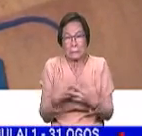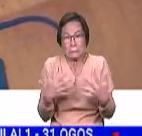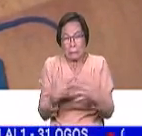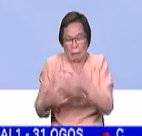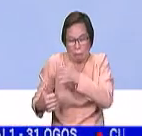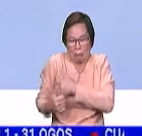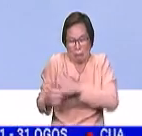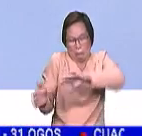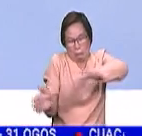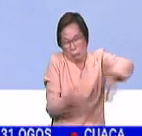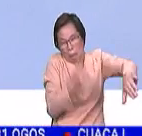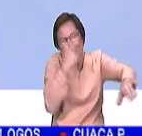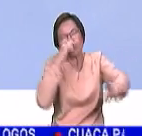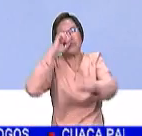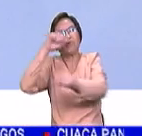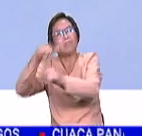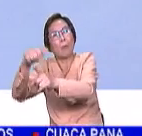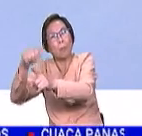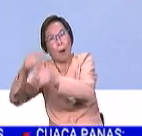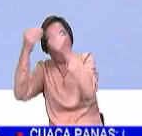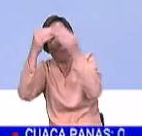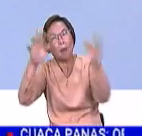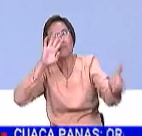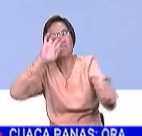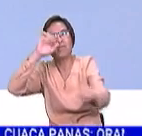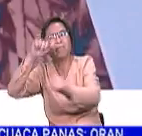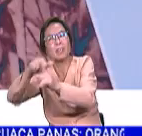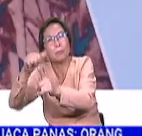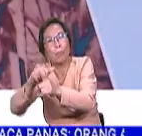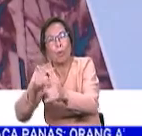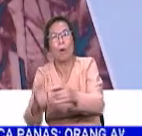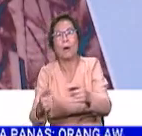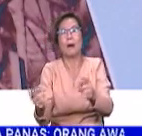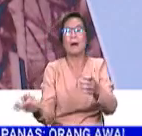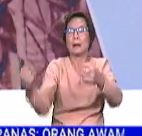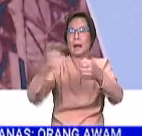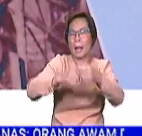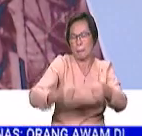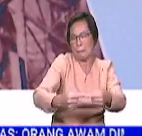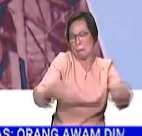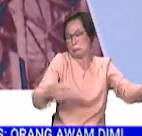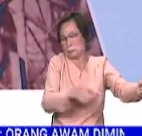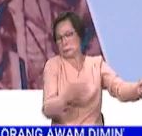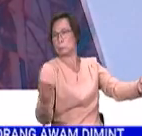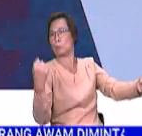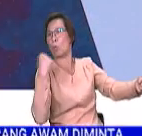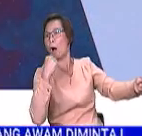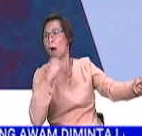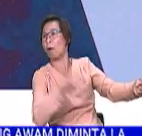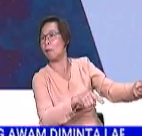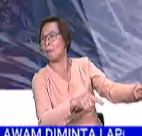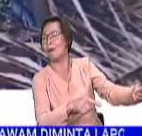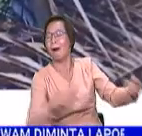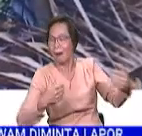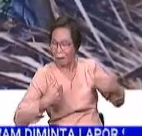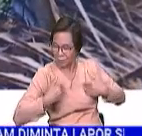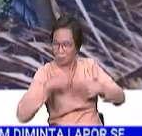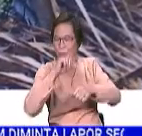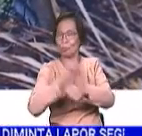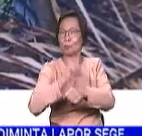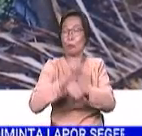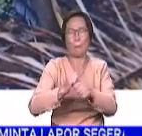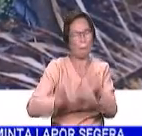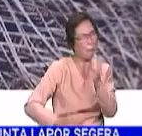anggota kerana terpedaya dengan maklumat tidak benar mengenai musuh yang dikatakan kebal malah antara